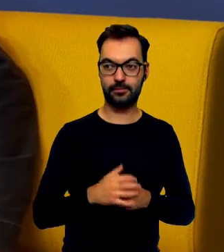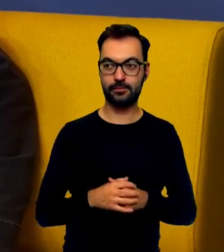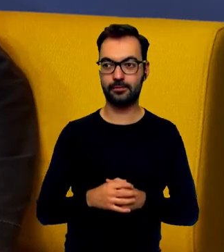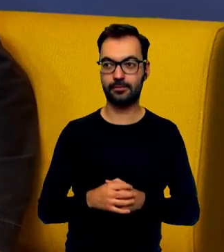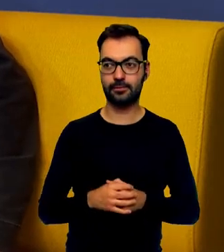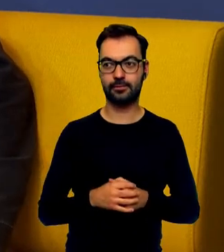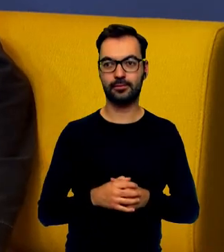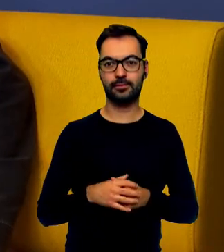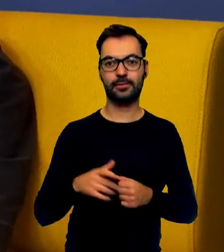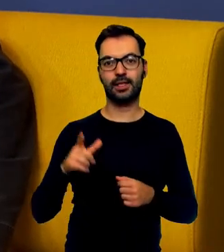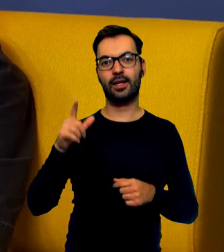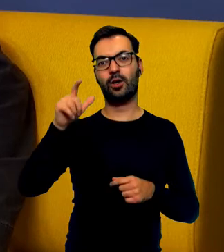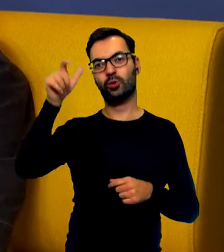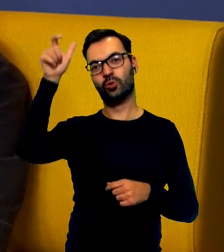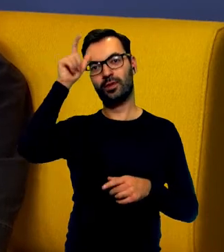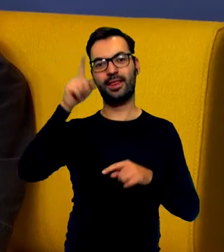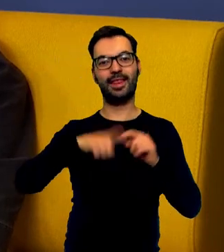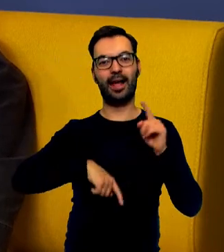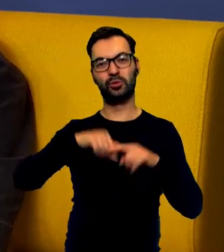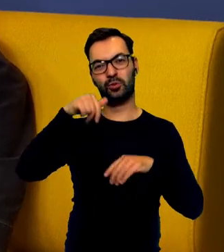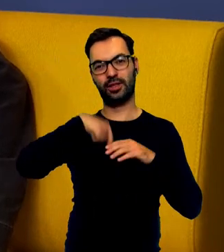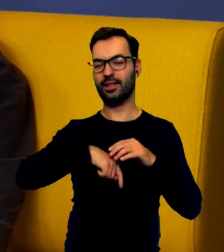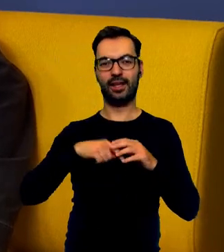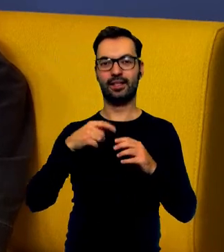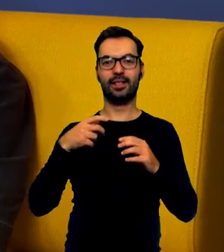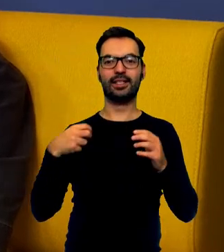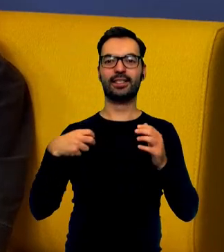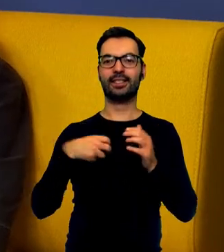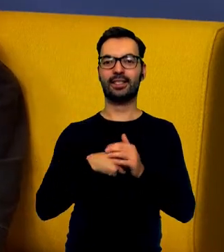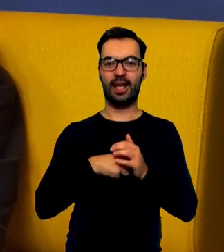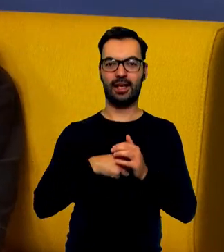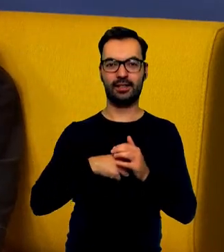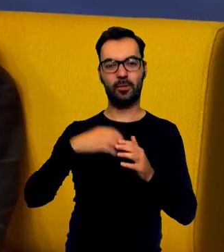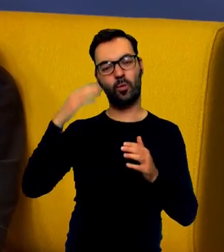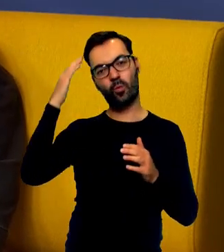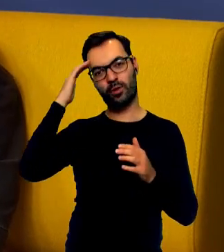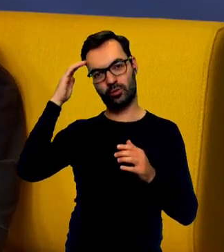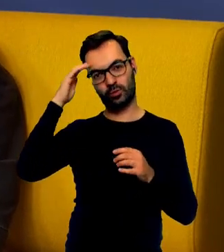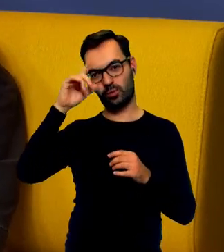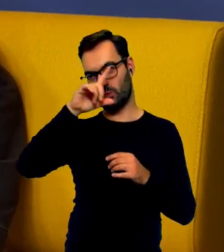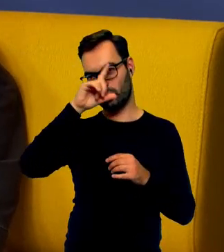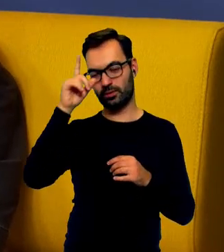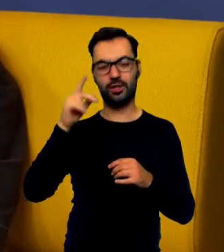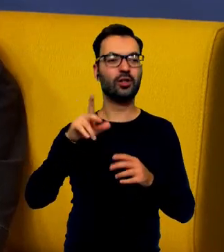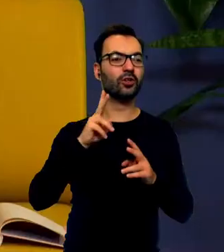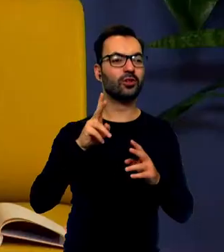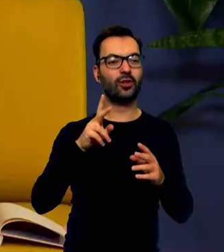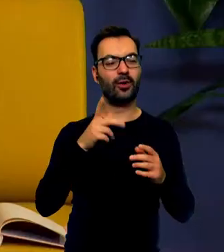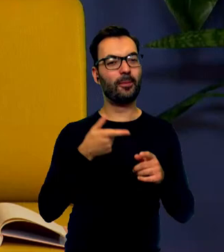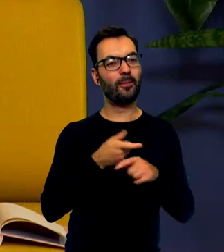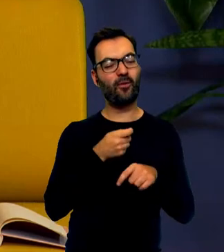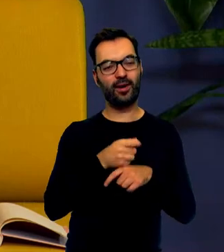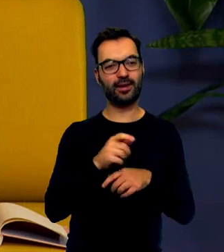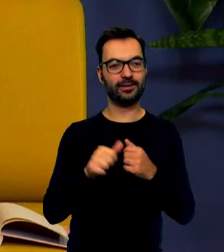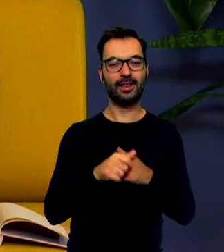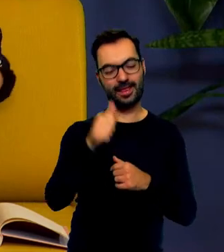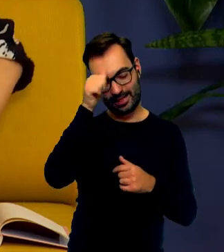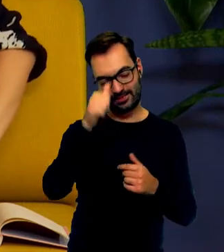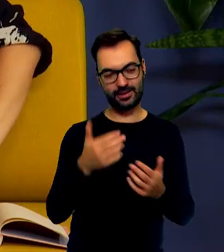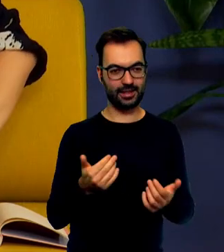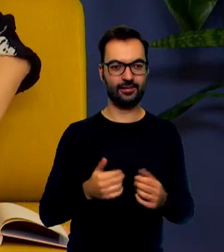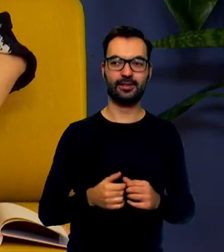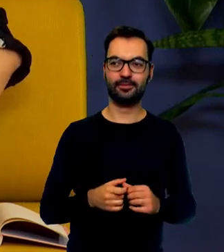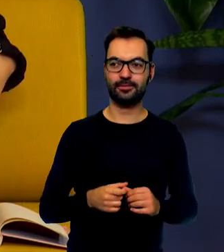nie chcę powiedzieć, że ludzką naturę, ale w pewne cechy konstytutywne ludzkiego umysłu i ludzkiej psychiki. Powiedz, kto stoi za tą prowokacją, nazwiska